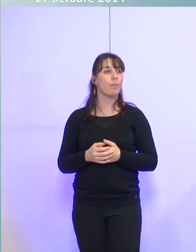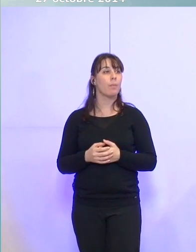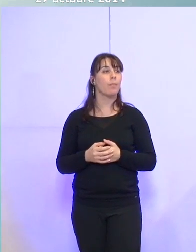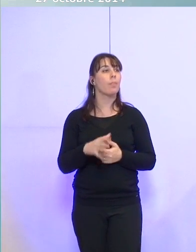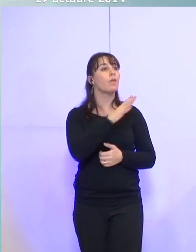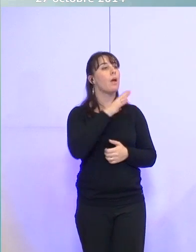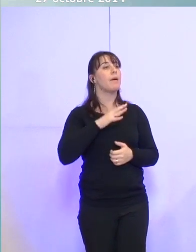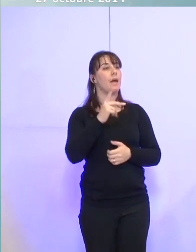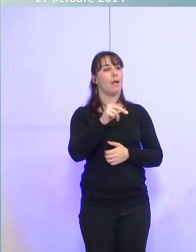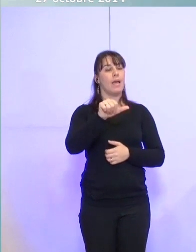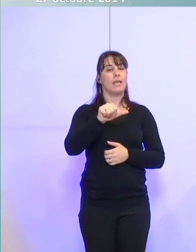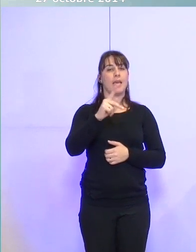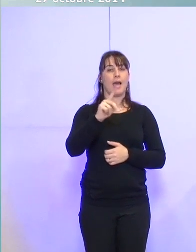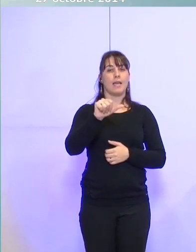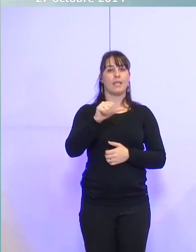Madame Kerkacharian.